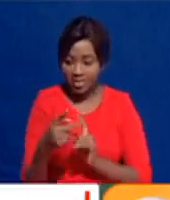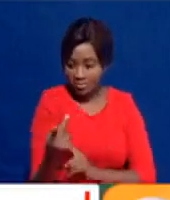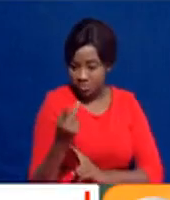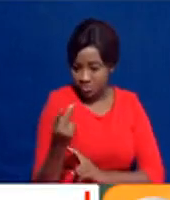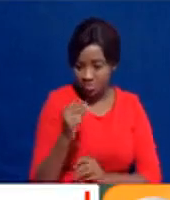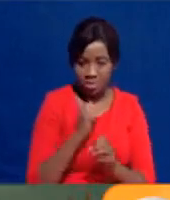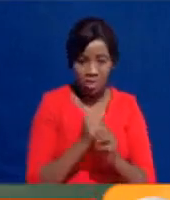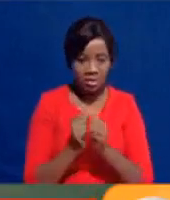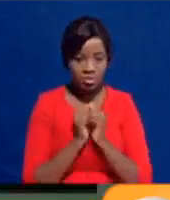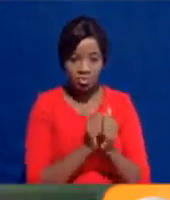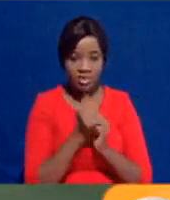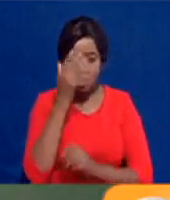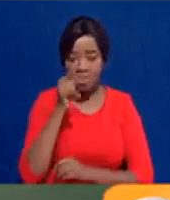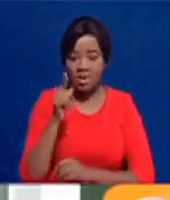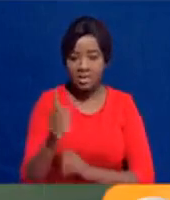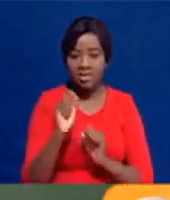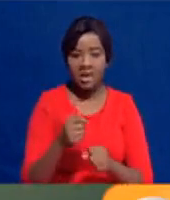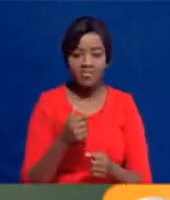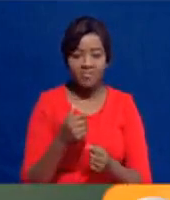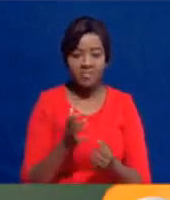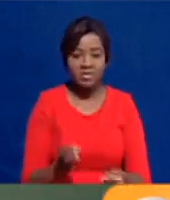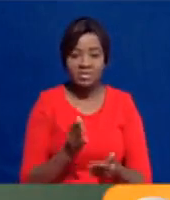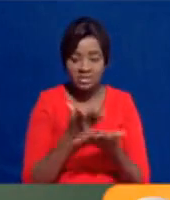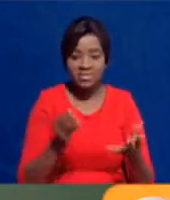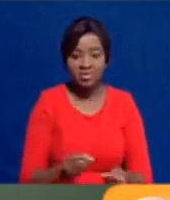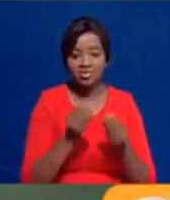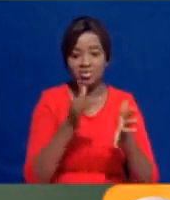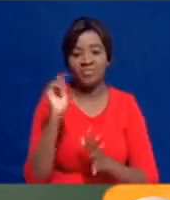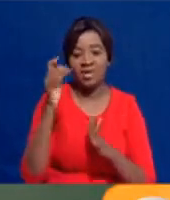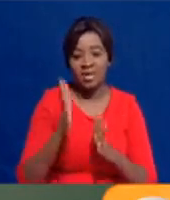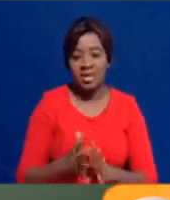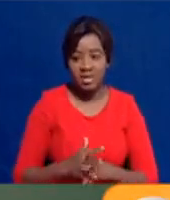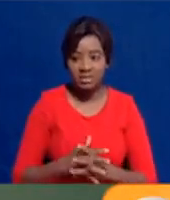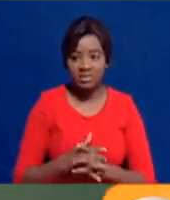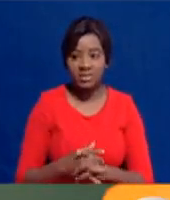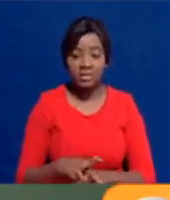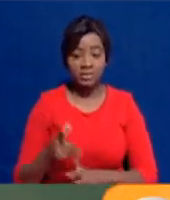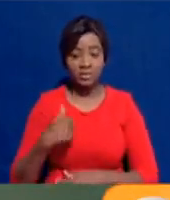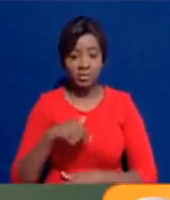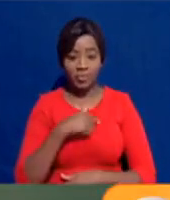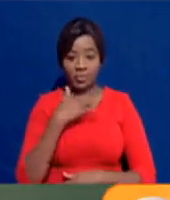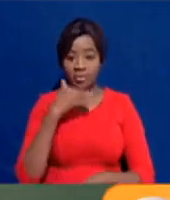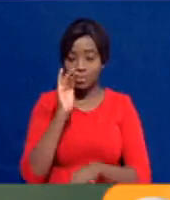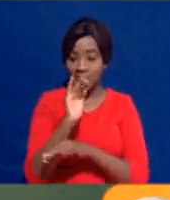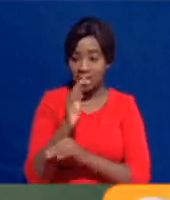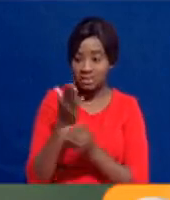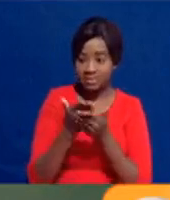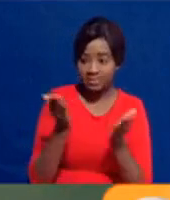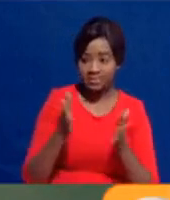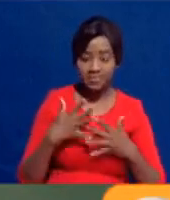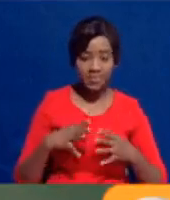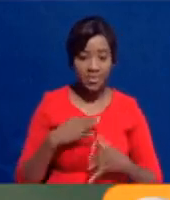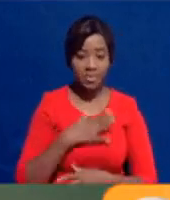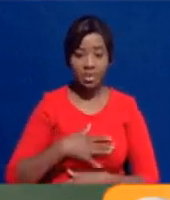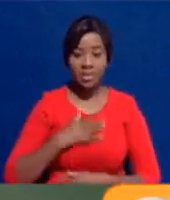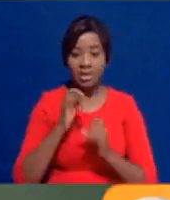yeye because he has something to offer the people of Kenya. Kwa hivyo tunataka kuuliza wale wote wako huko, kama